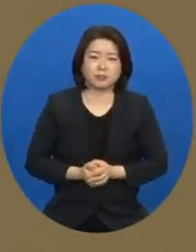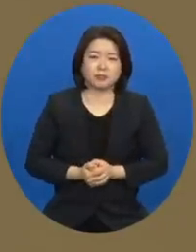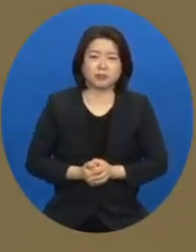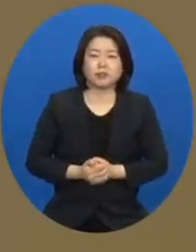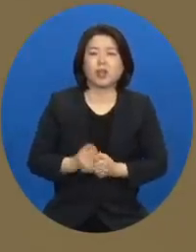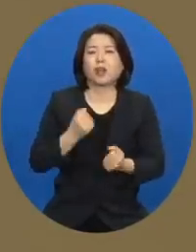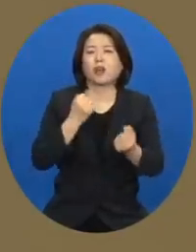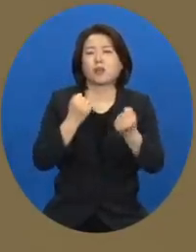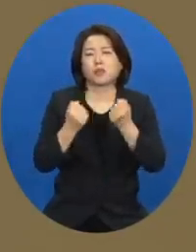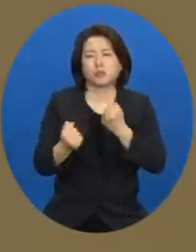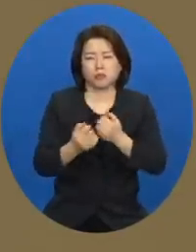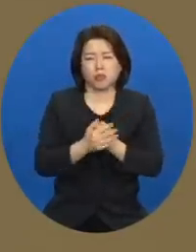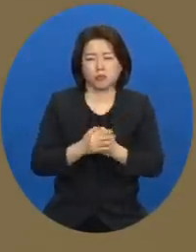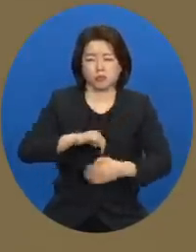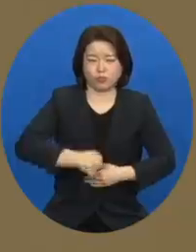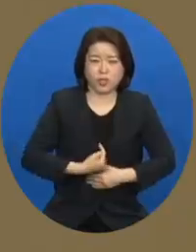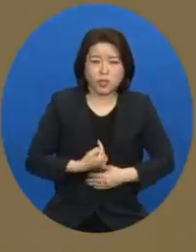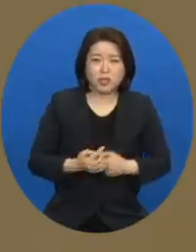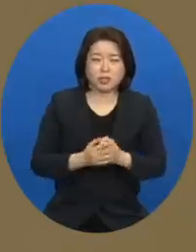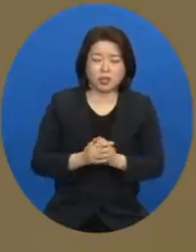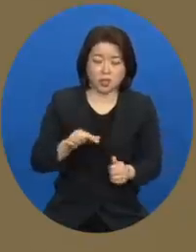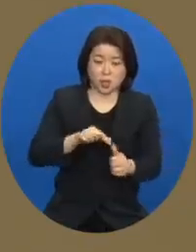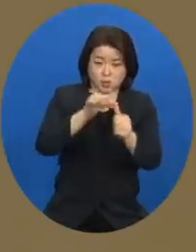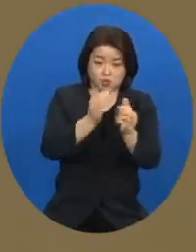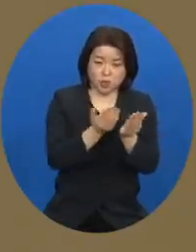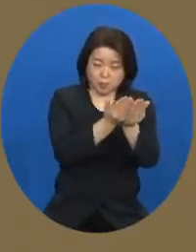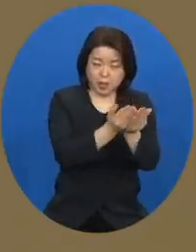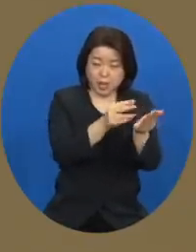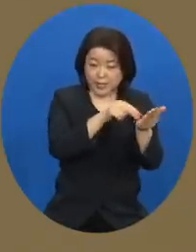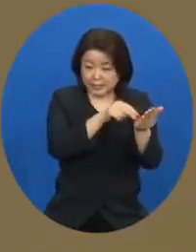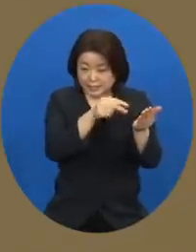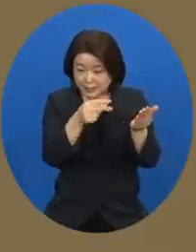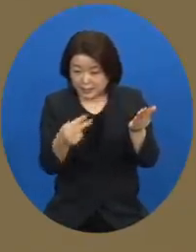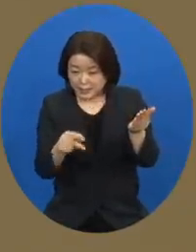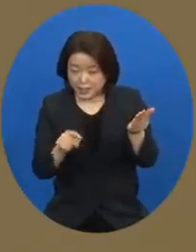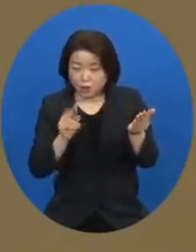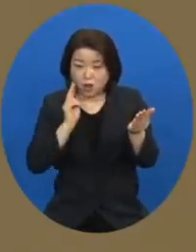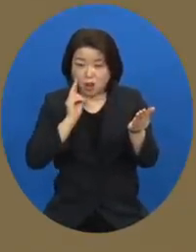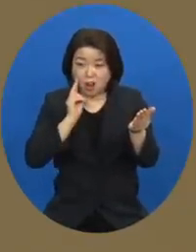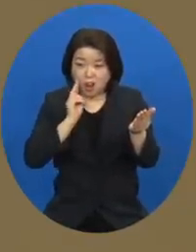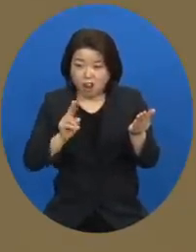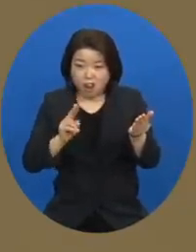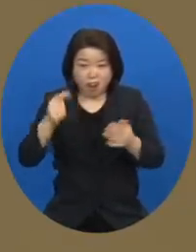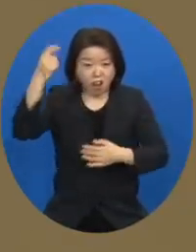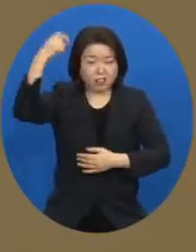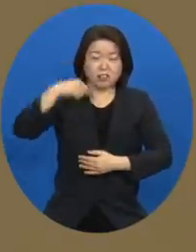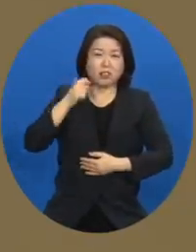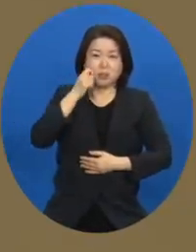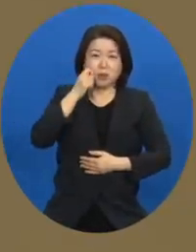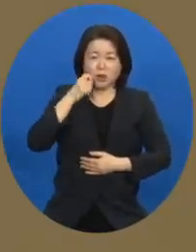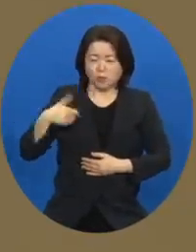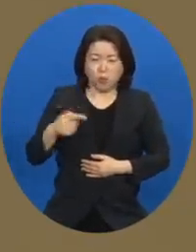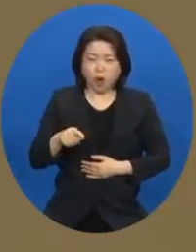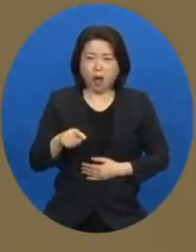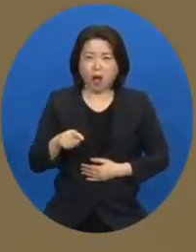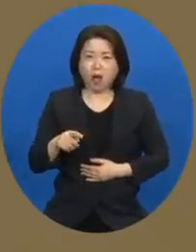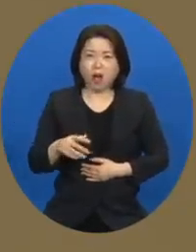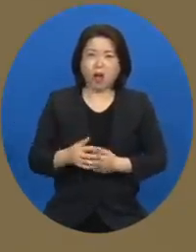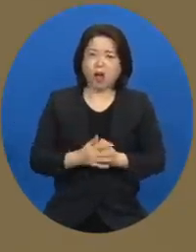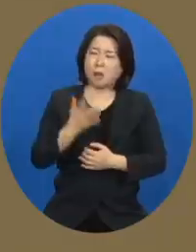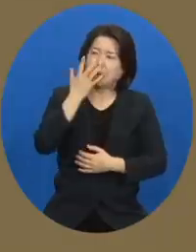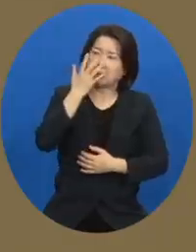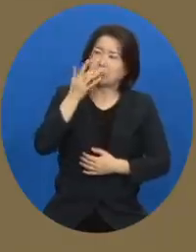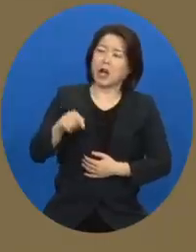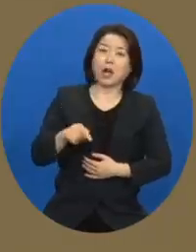그런데도 자기가 구원의 방주에서 떨어지는 심각함을 못 느끼고 있는 거예요. 이것이